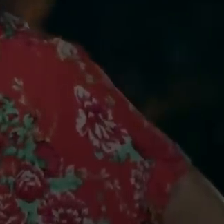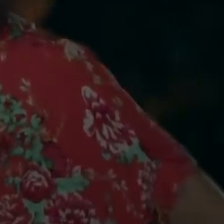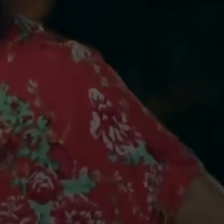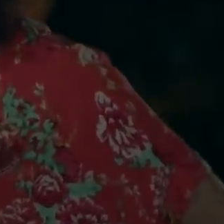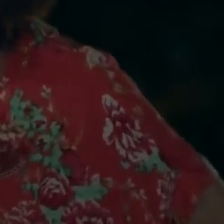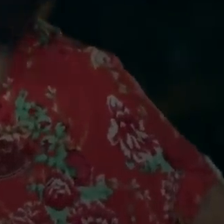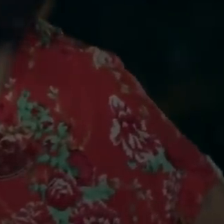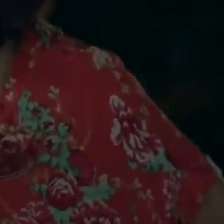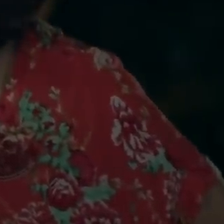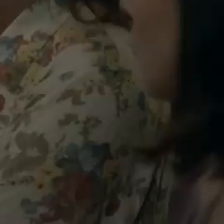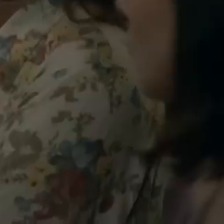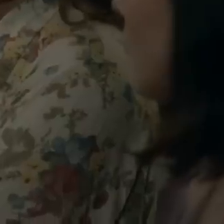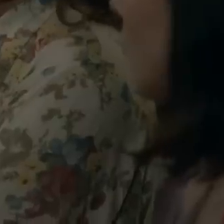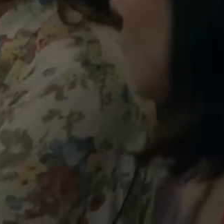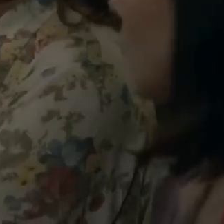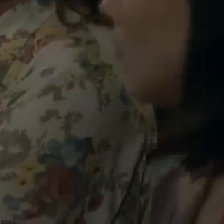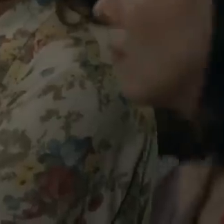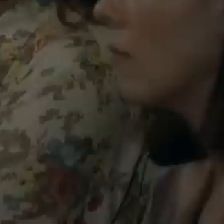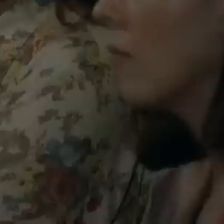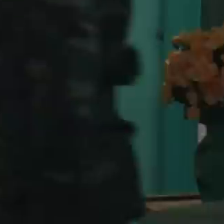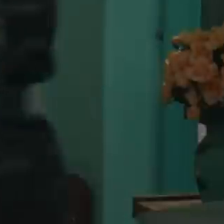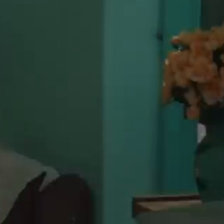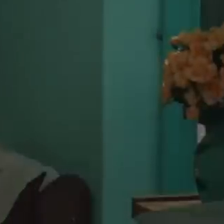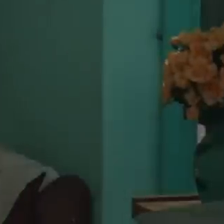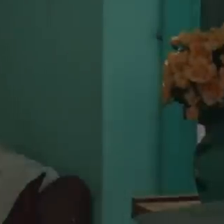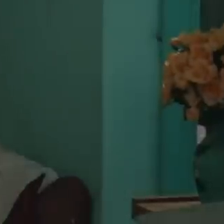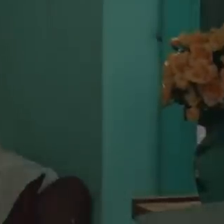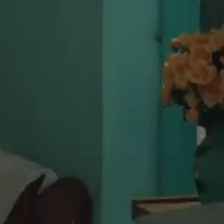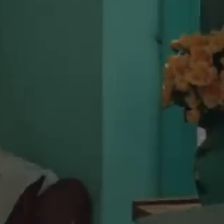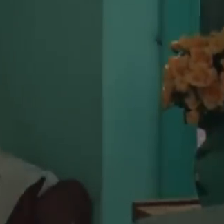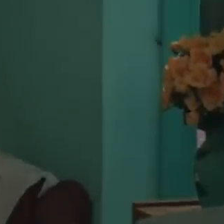Zümrüt de afallamış Gülenay'la dudaklarını sarkıtıp anlamadık diye bakıştılar.